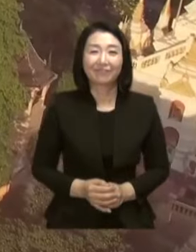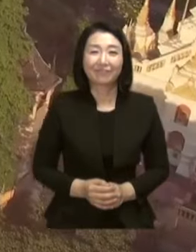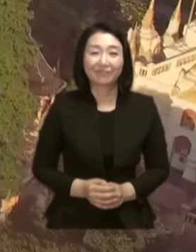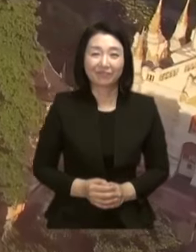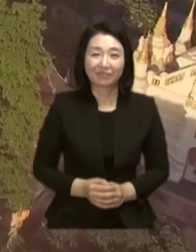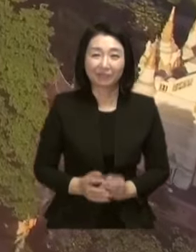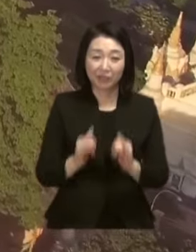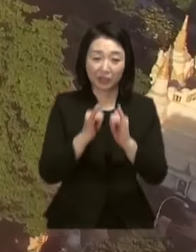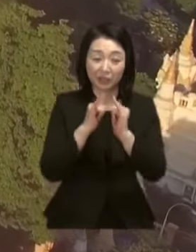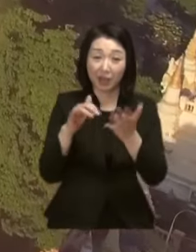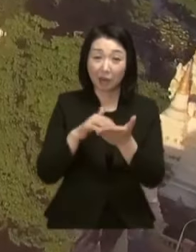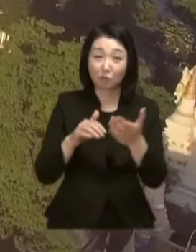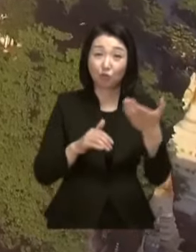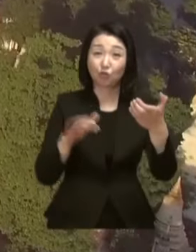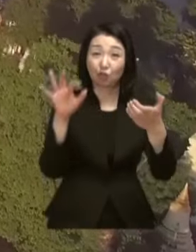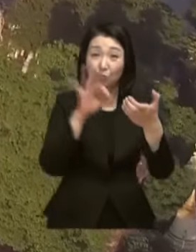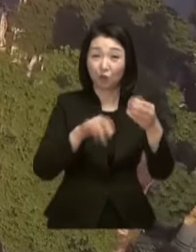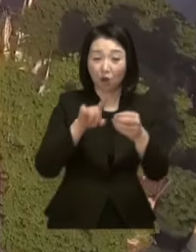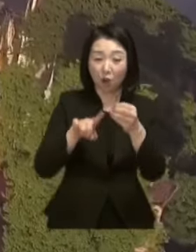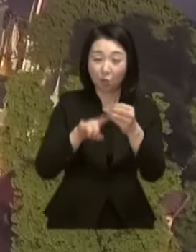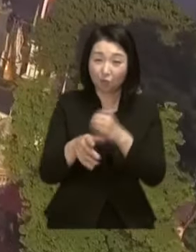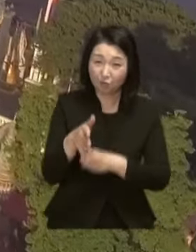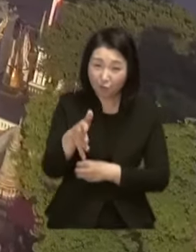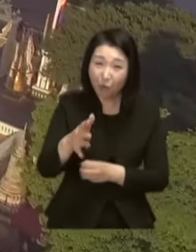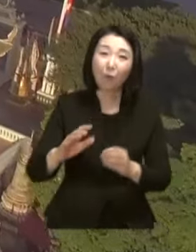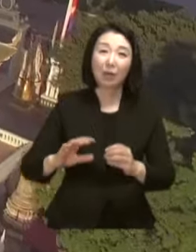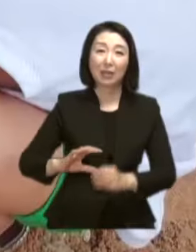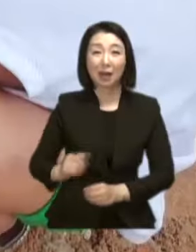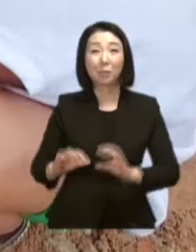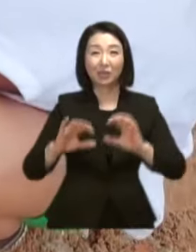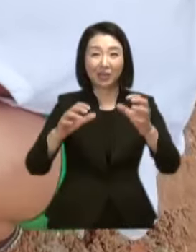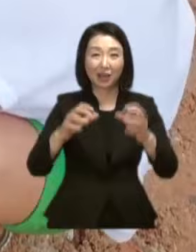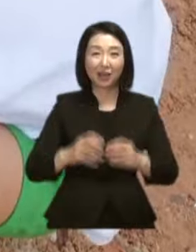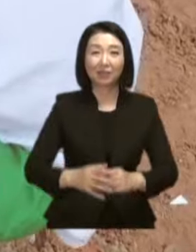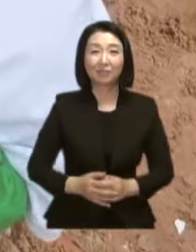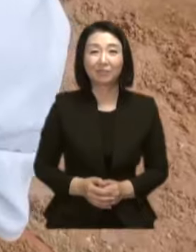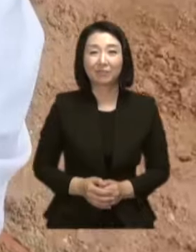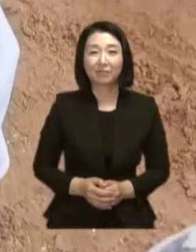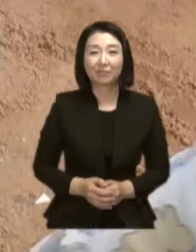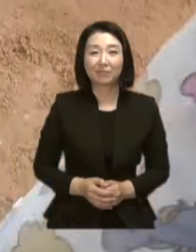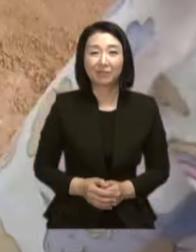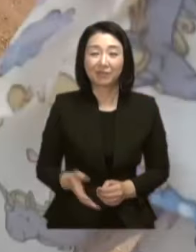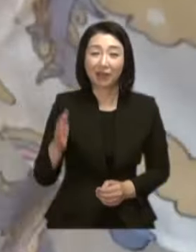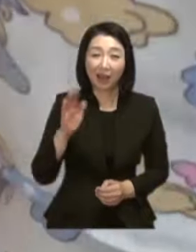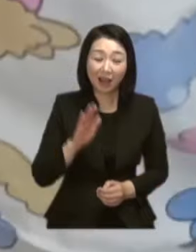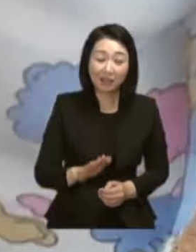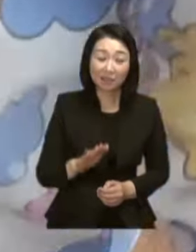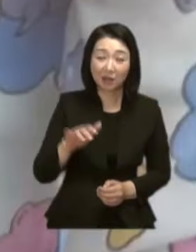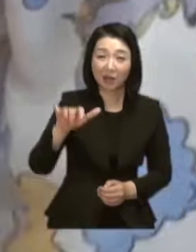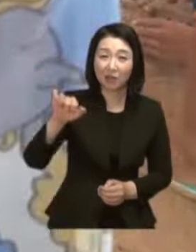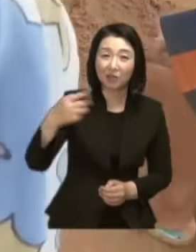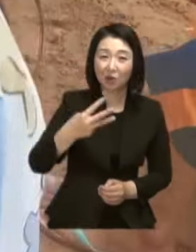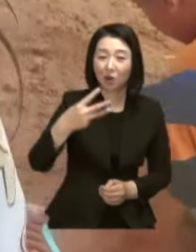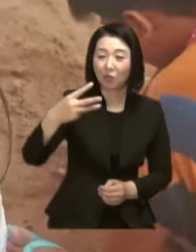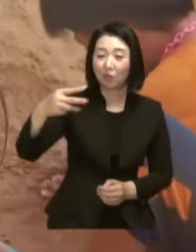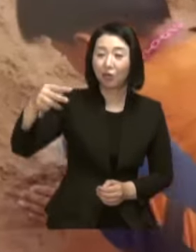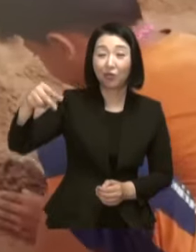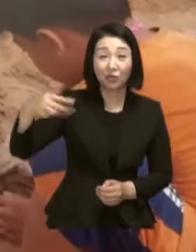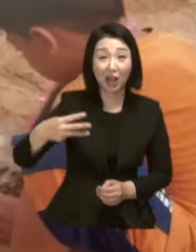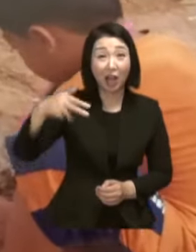인구의 95%가 불교도인 불교국가 캄보디아. 그러나 건달주 엉수누얼